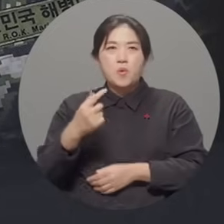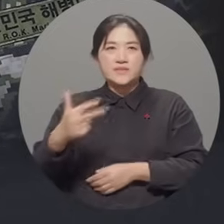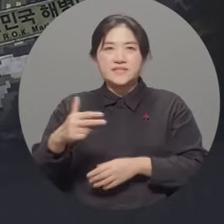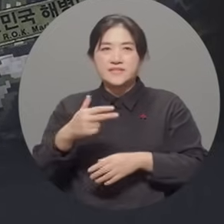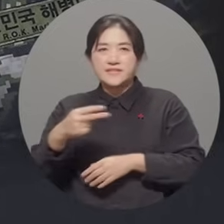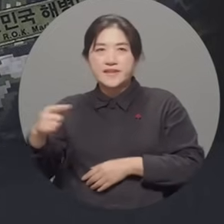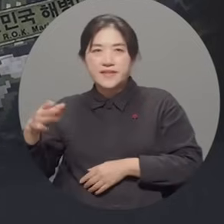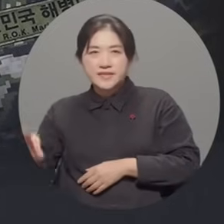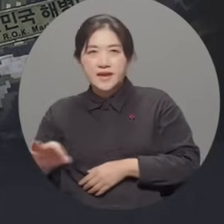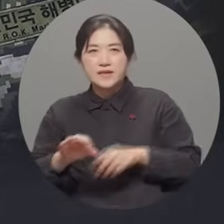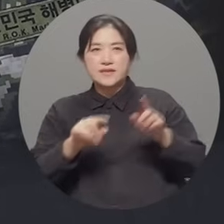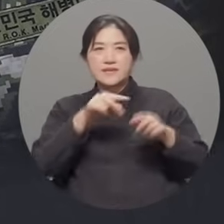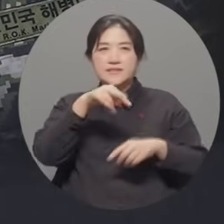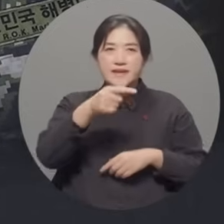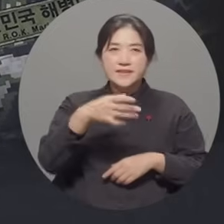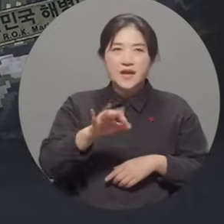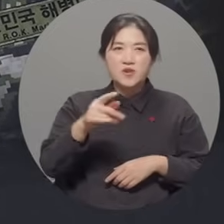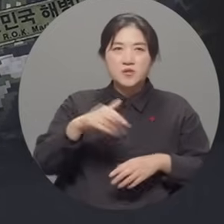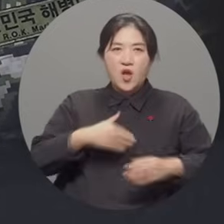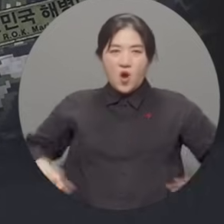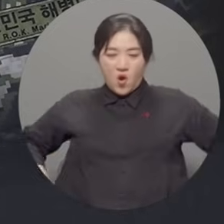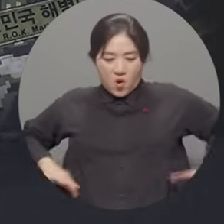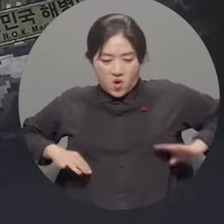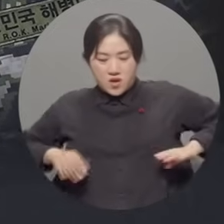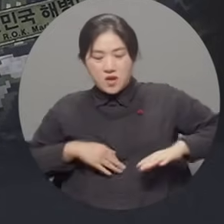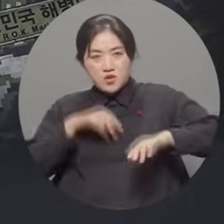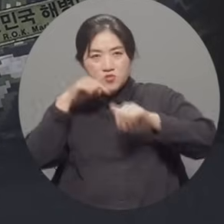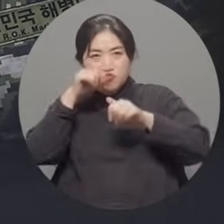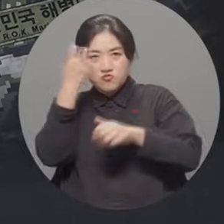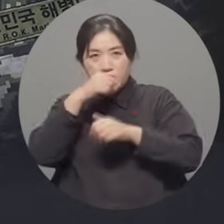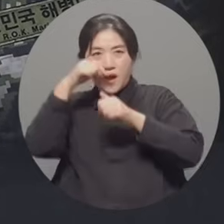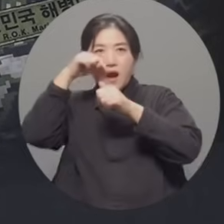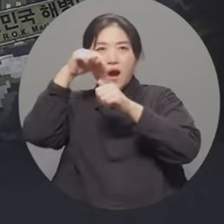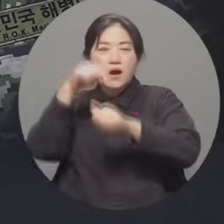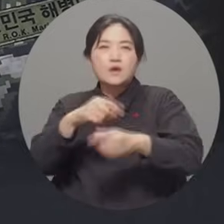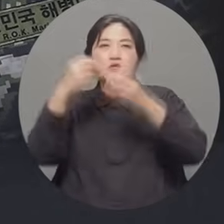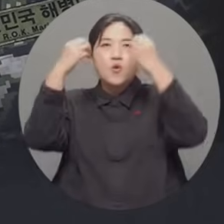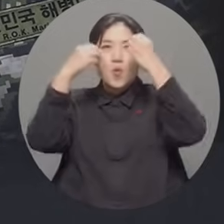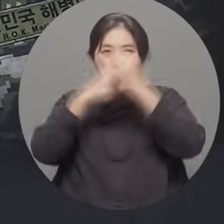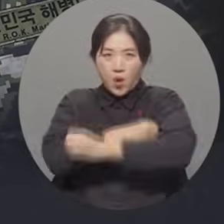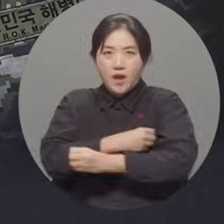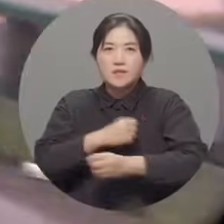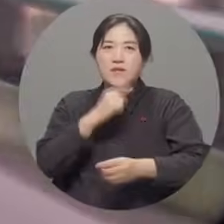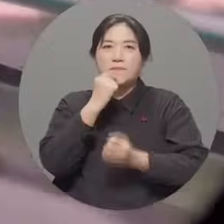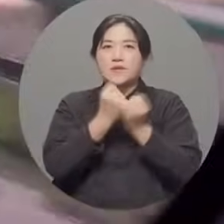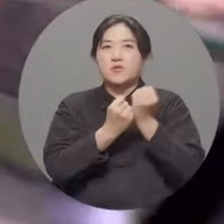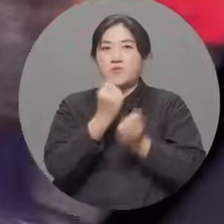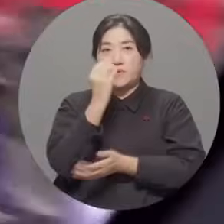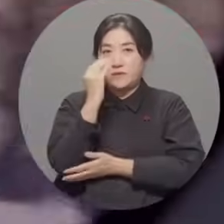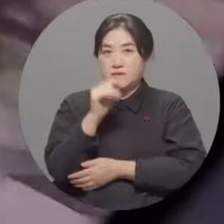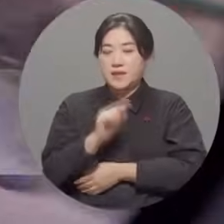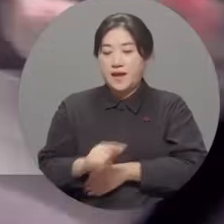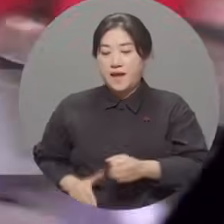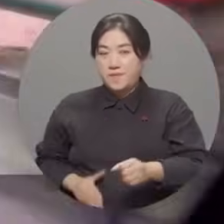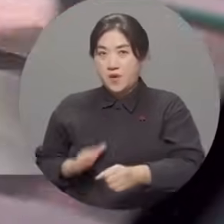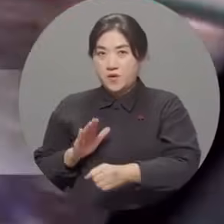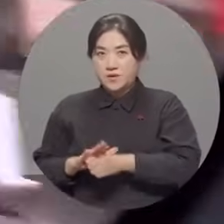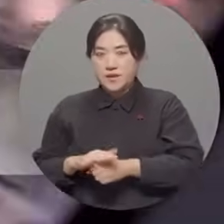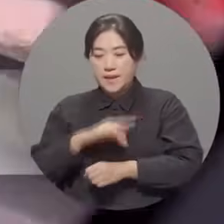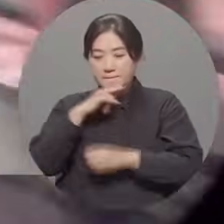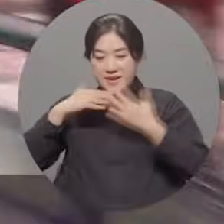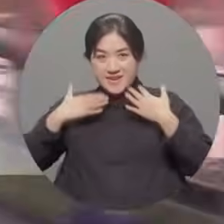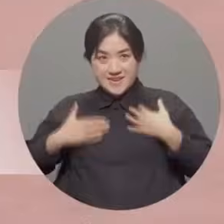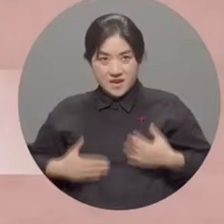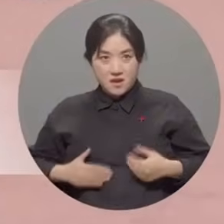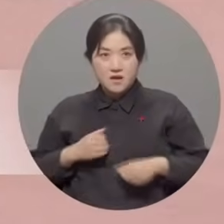여단장이 강물의 허리 아래까지 들어가 수색하라고 지시한 걸로 오해했다고 설명했습니다. 해병대 적색 티를 입으라는